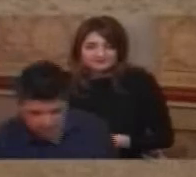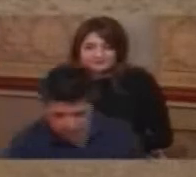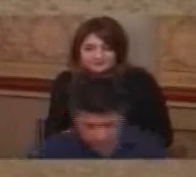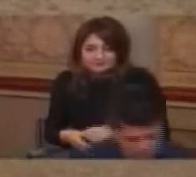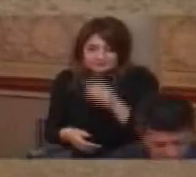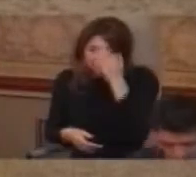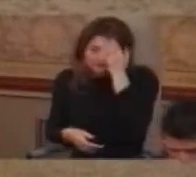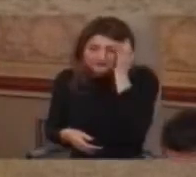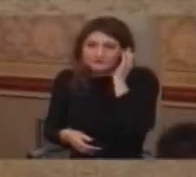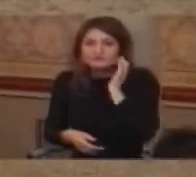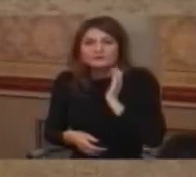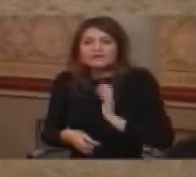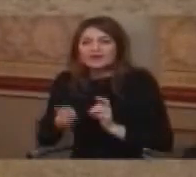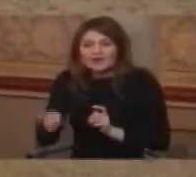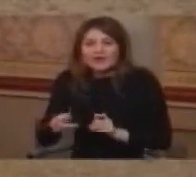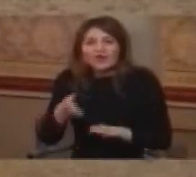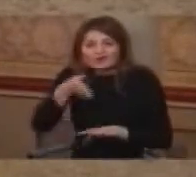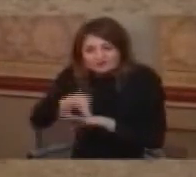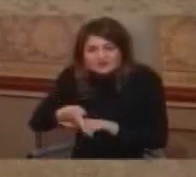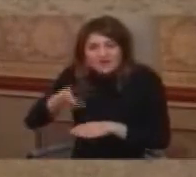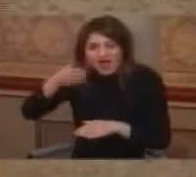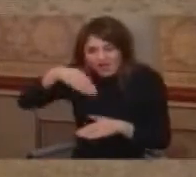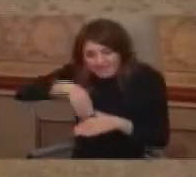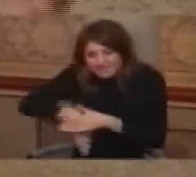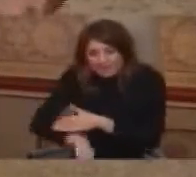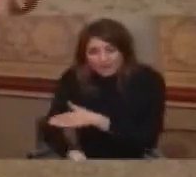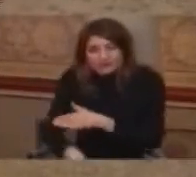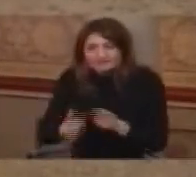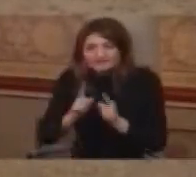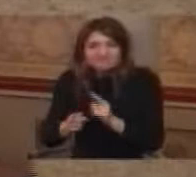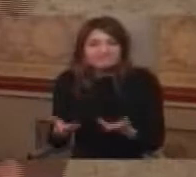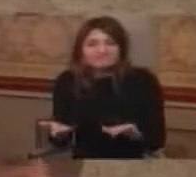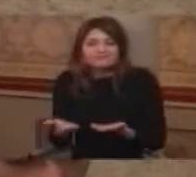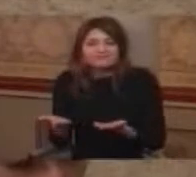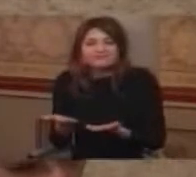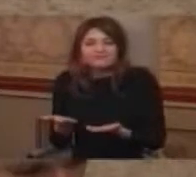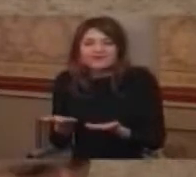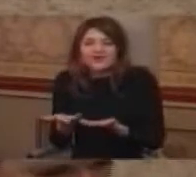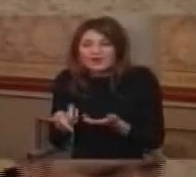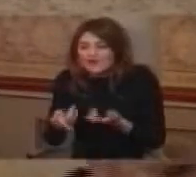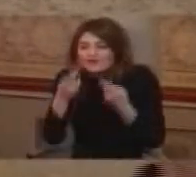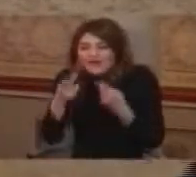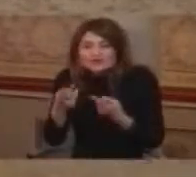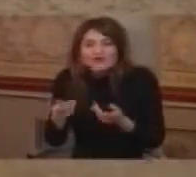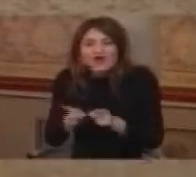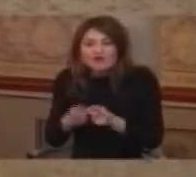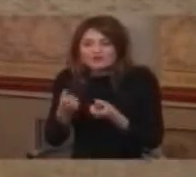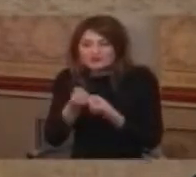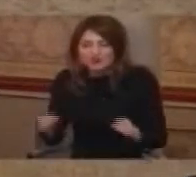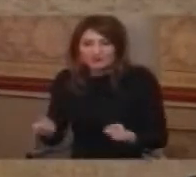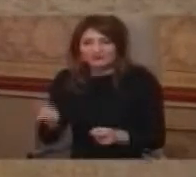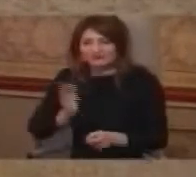upravo kretanje kroz pothodnike treba omogućiti da imaju tu elementarnu ljudsku slobodu i